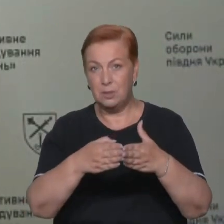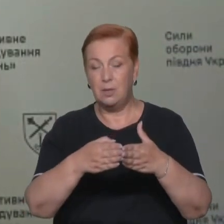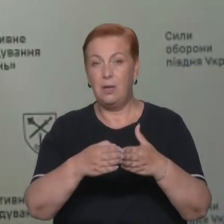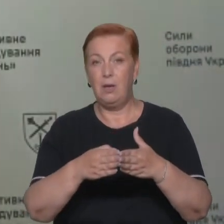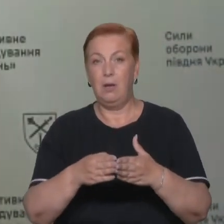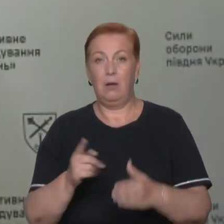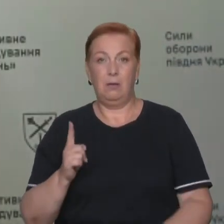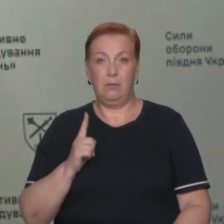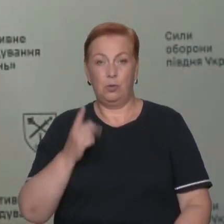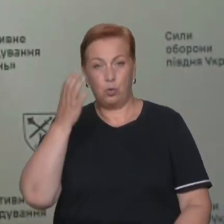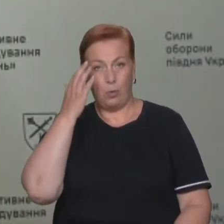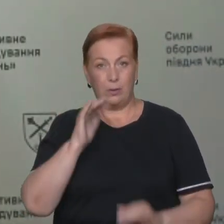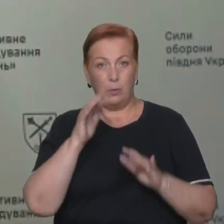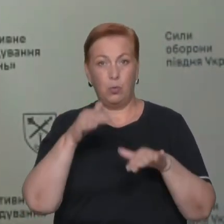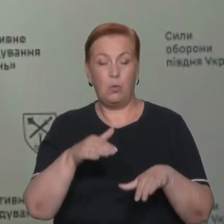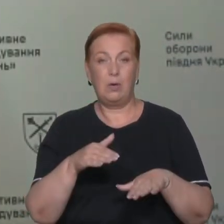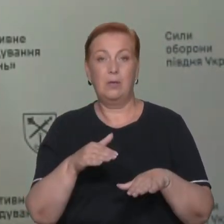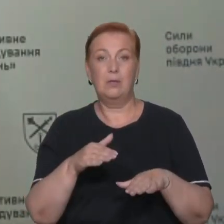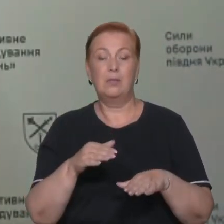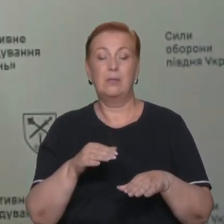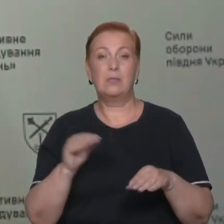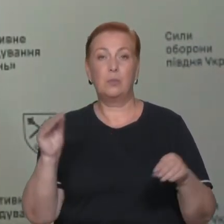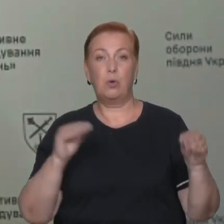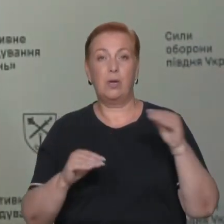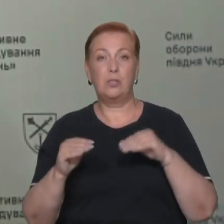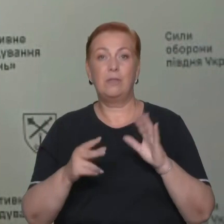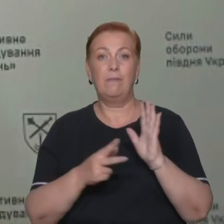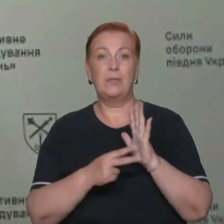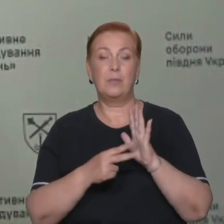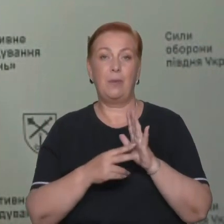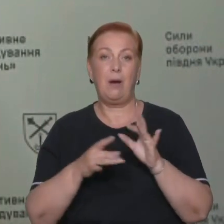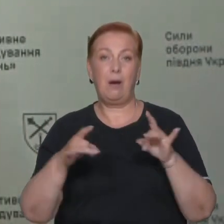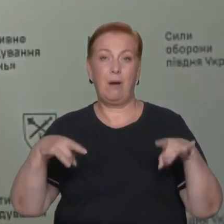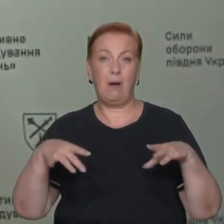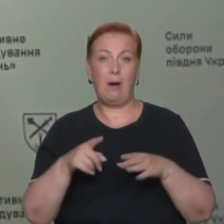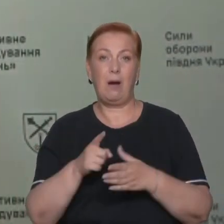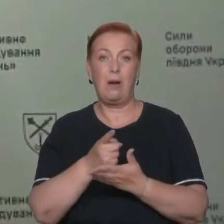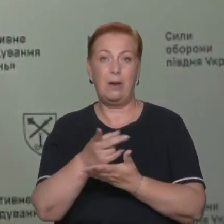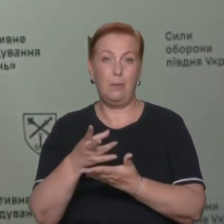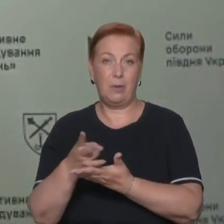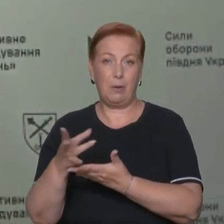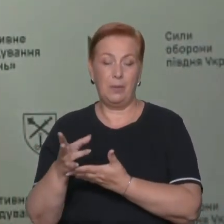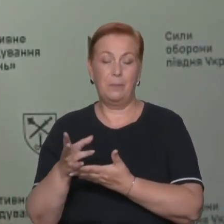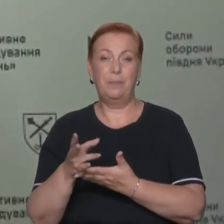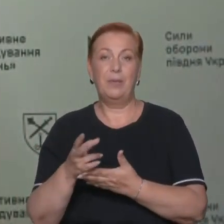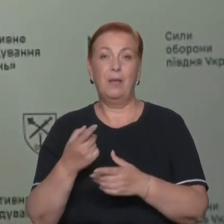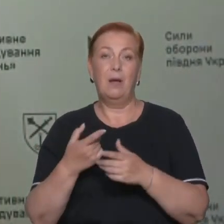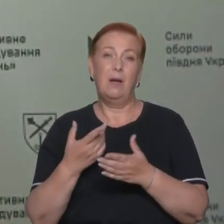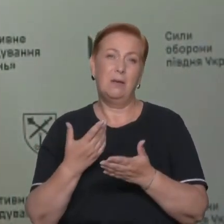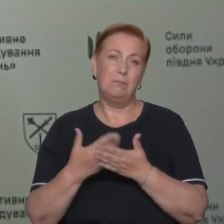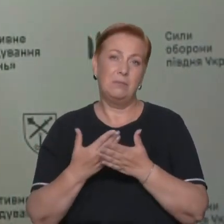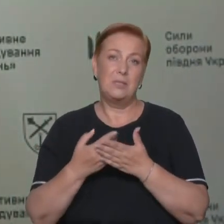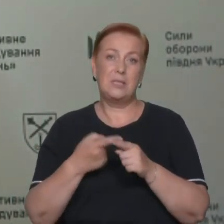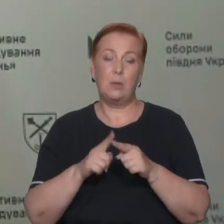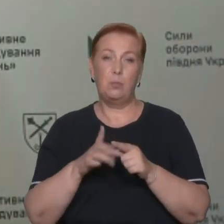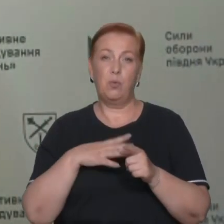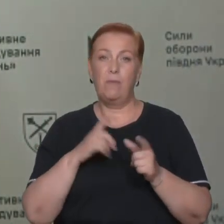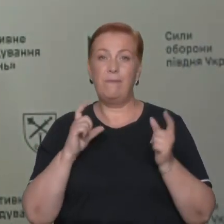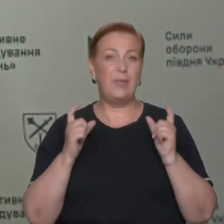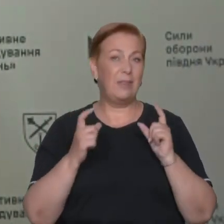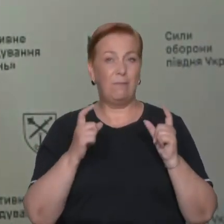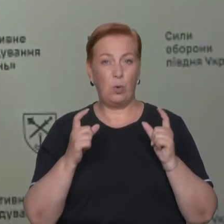море, надводний ракетоносій, споряджений 8 калібрами. Вочевидь, це було як відволікаючий маневр, тому що